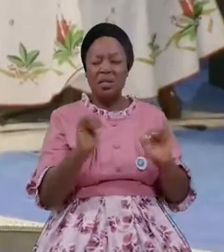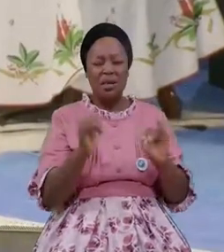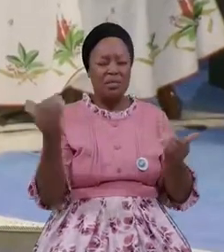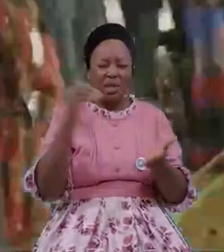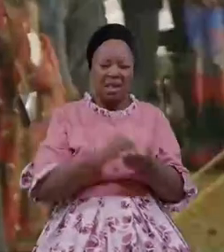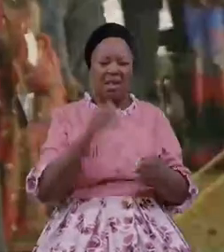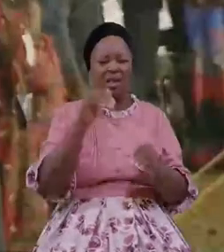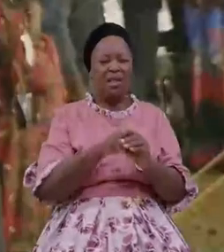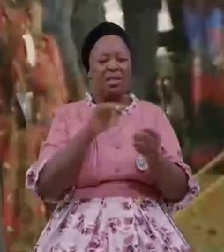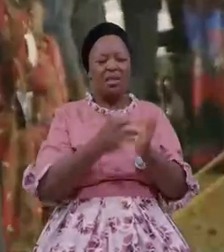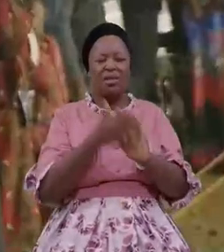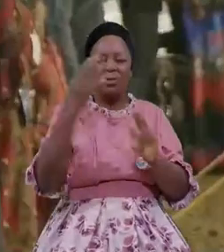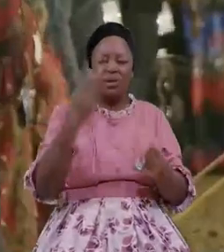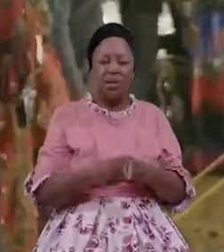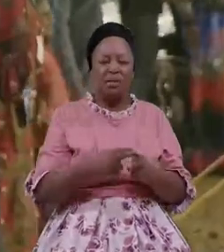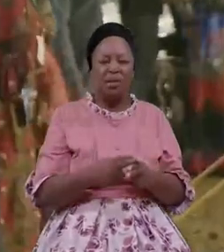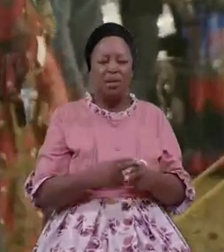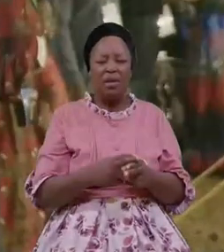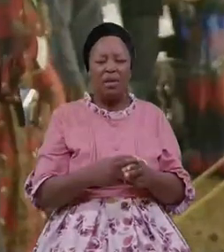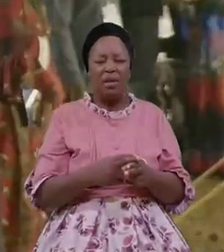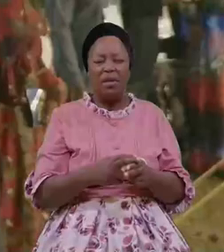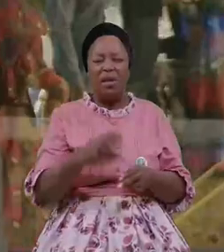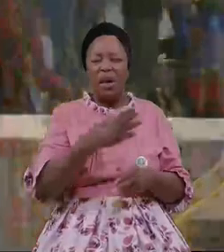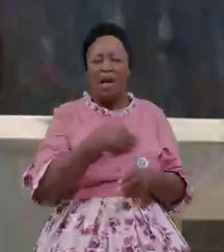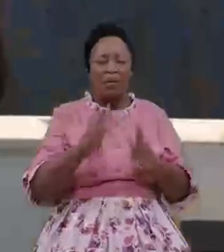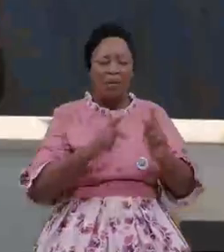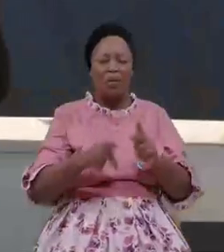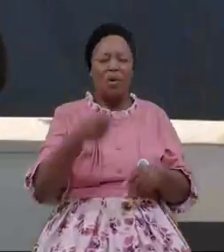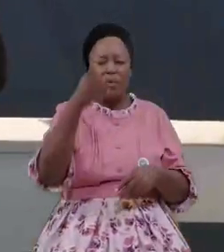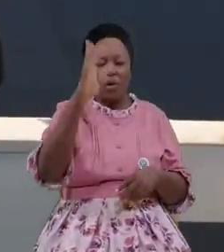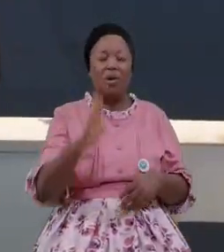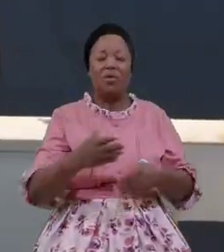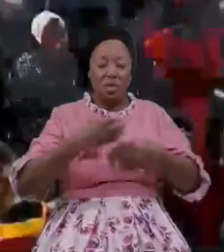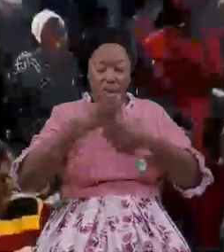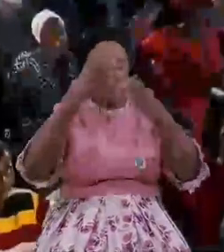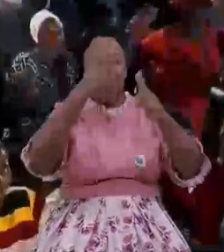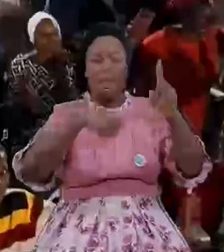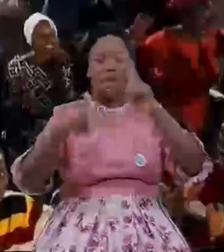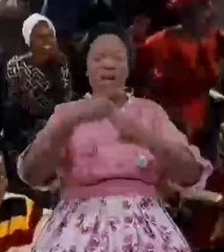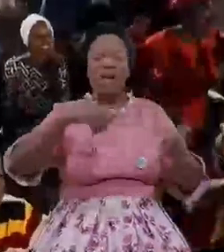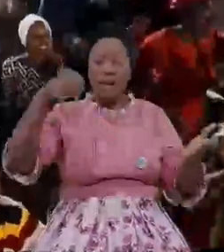mêmes au nom de Jésus-Christ et que le peuple de Dieu crie